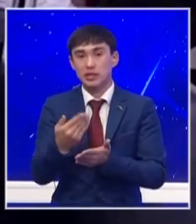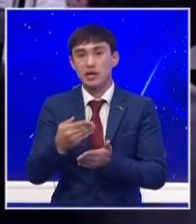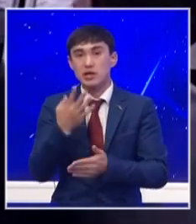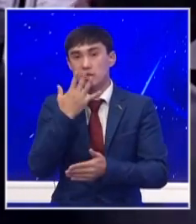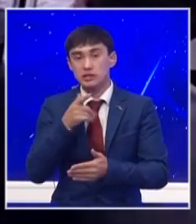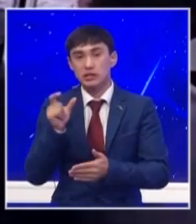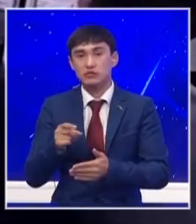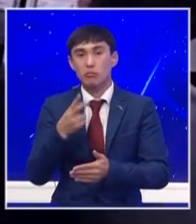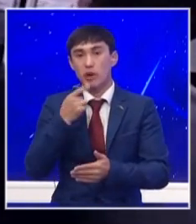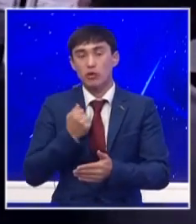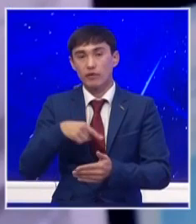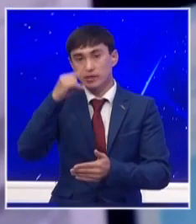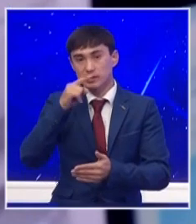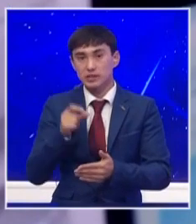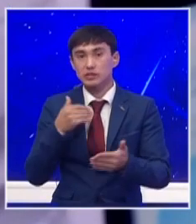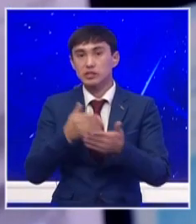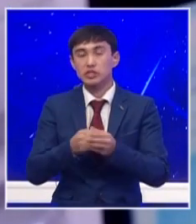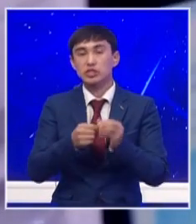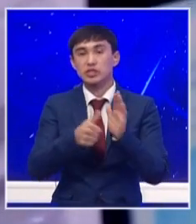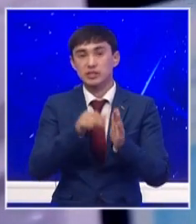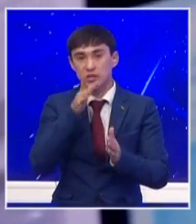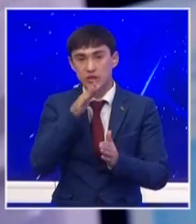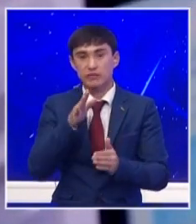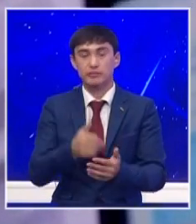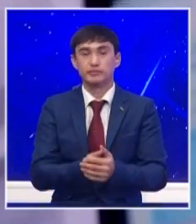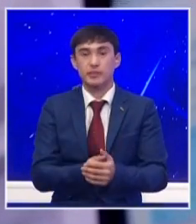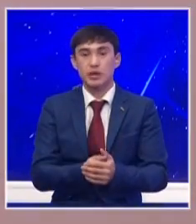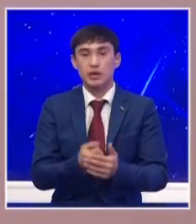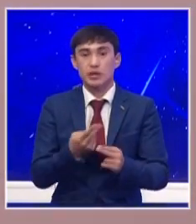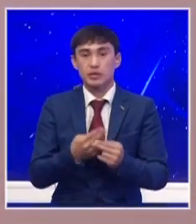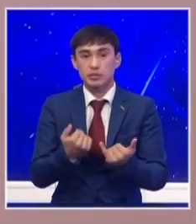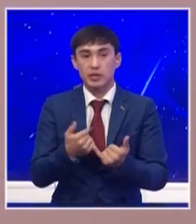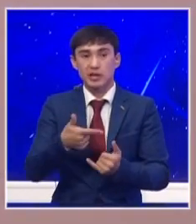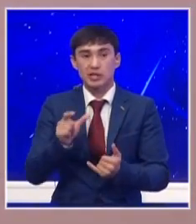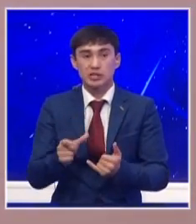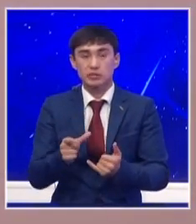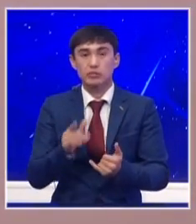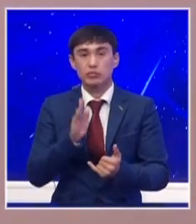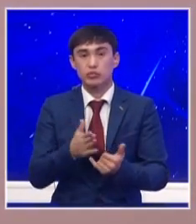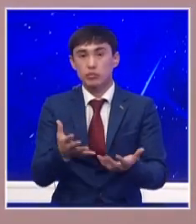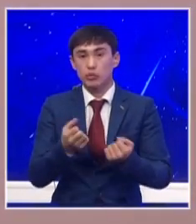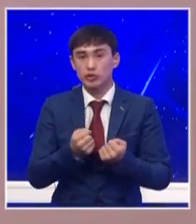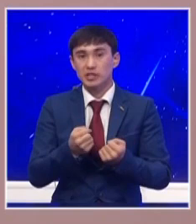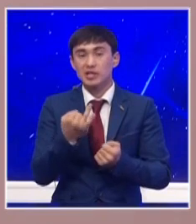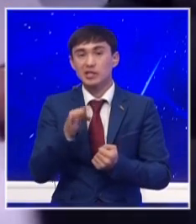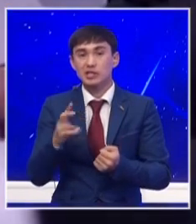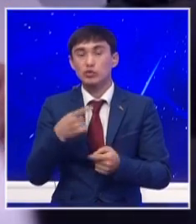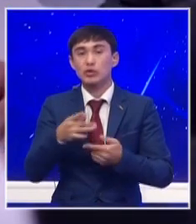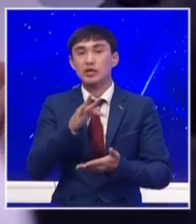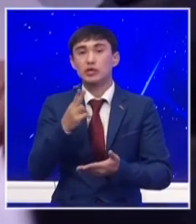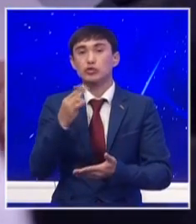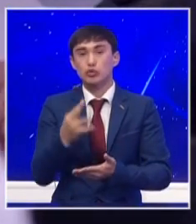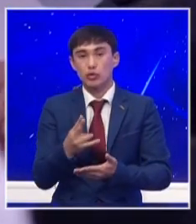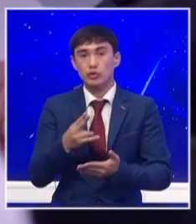иностранцев моряков и казахстанцев достигших шестнадцатилетнего возраста Кроме того теперь гражданам придётся получать ИИН только в центре